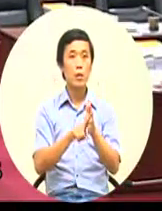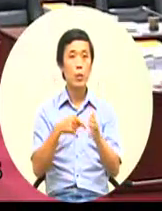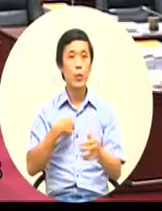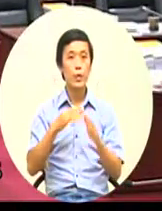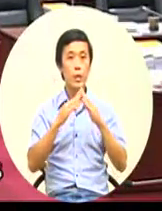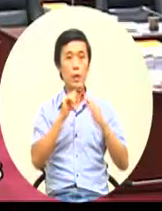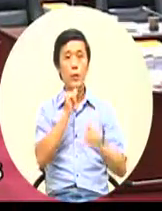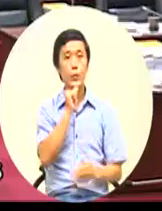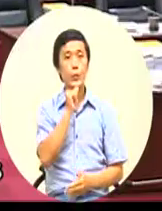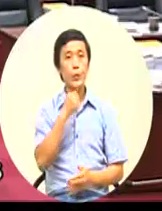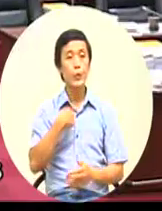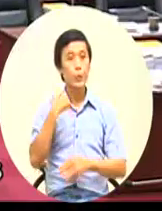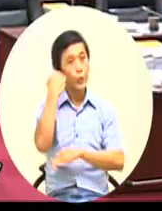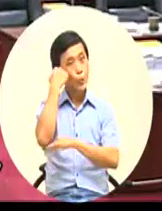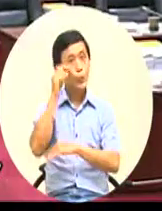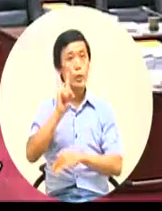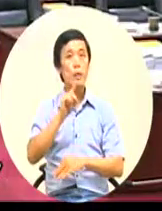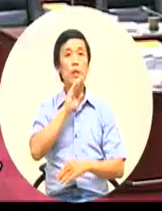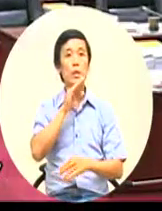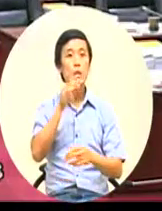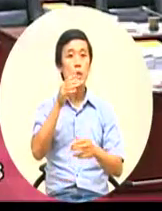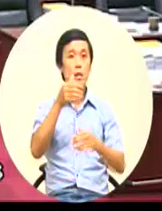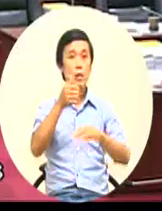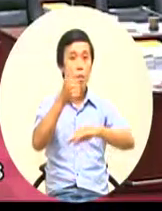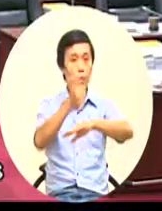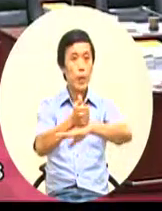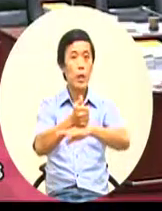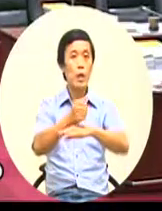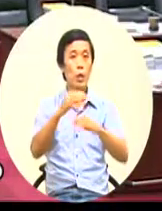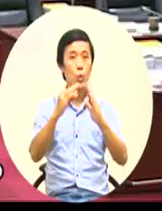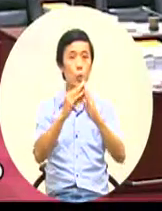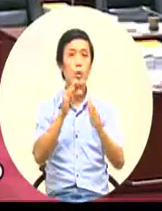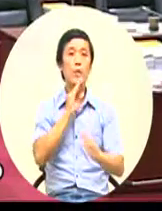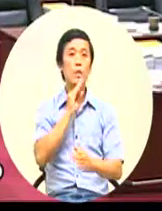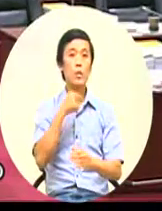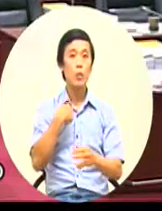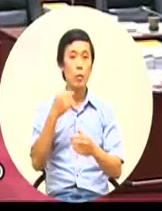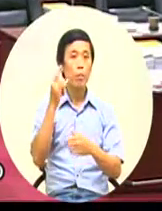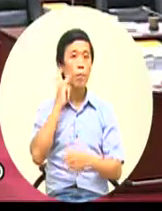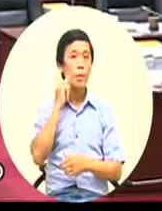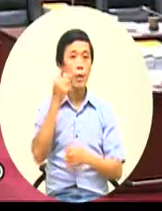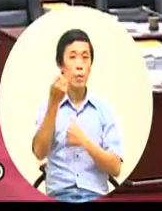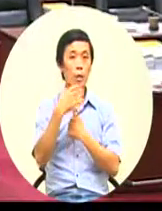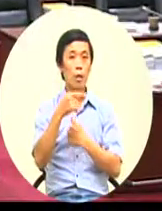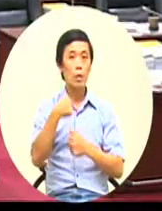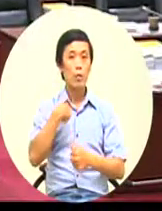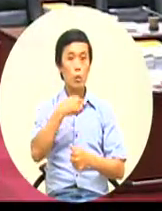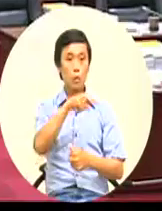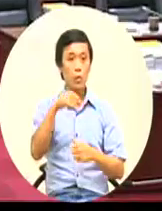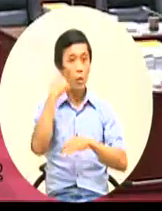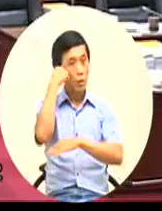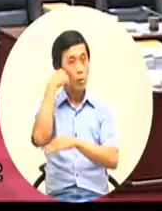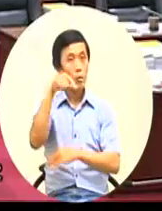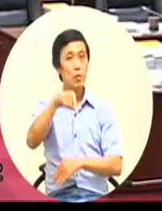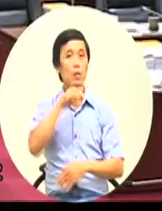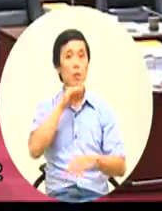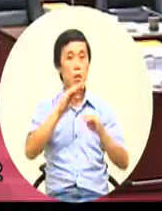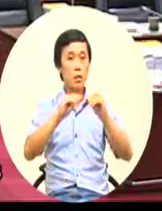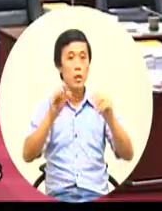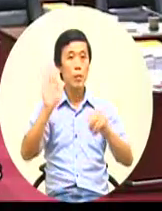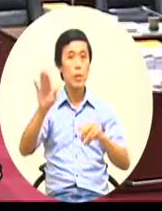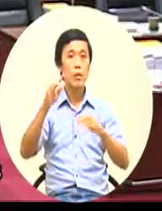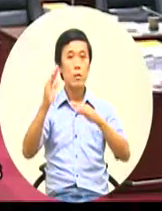阮家所谓住的就是占用户。我会记我的妈妈跟我讲，伊讲吼。咱家住的这吼，土地是政府